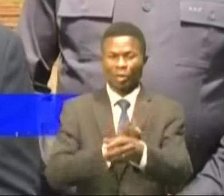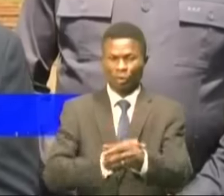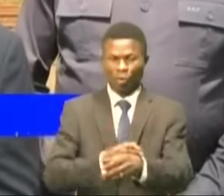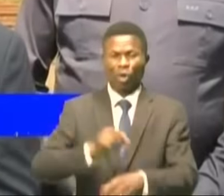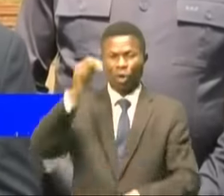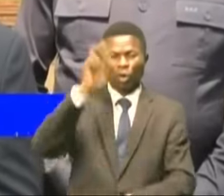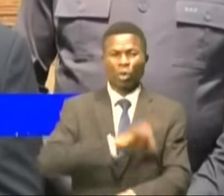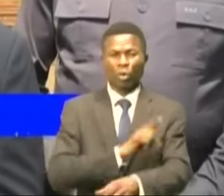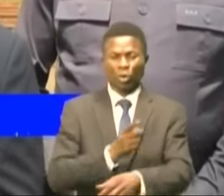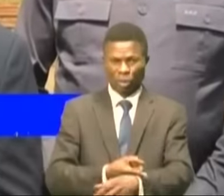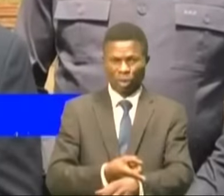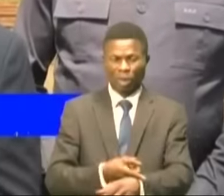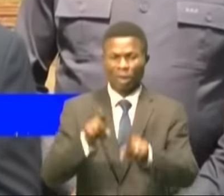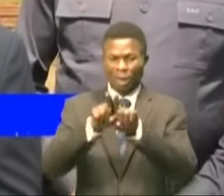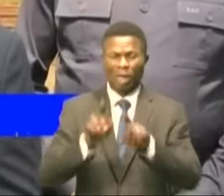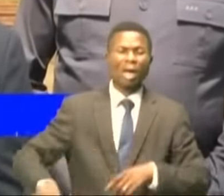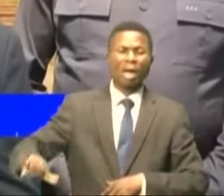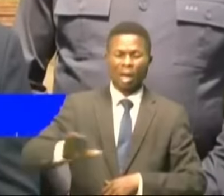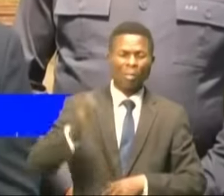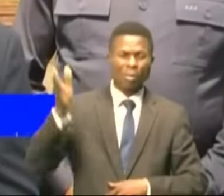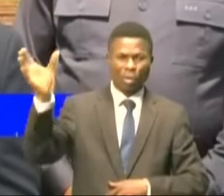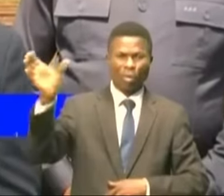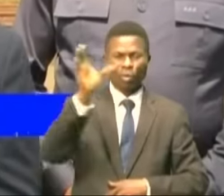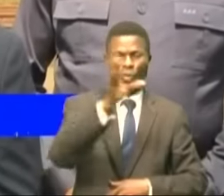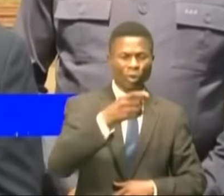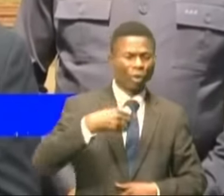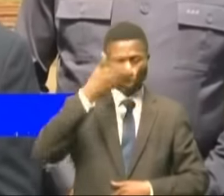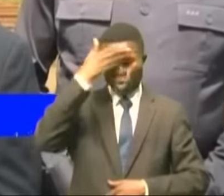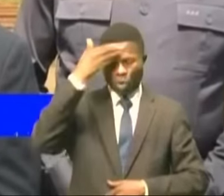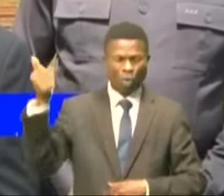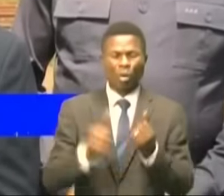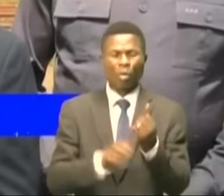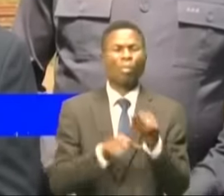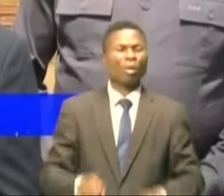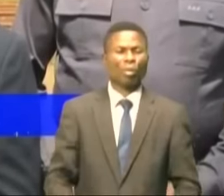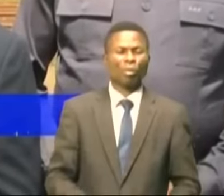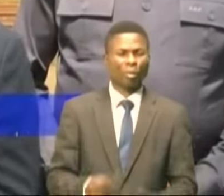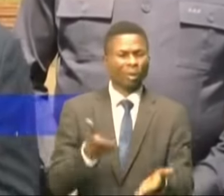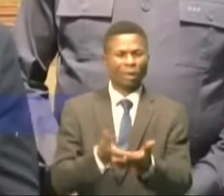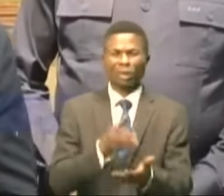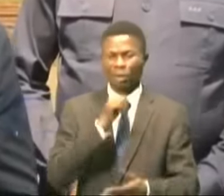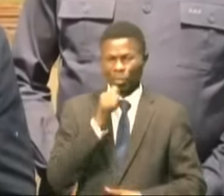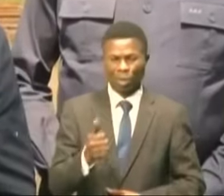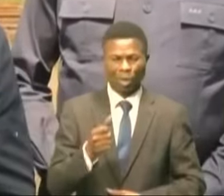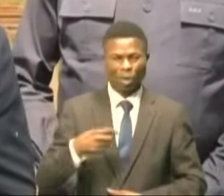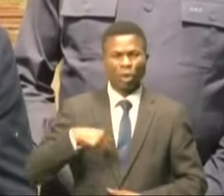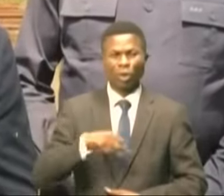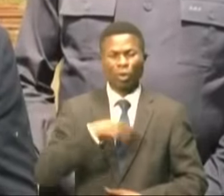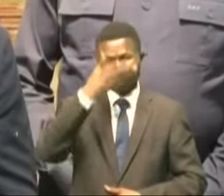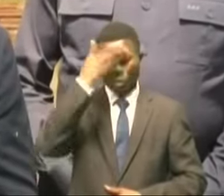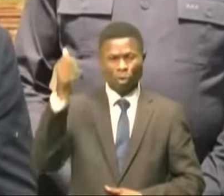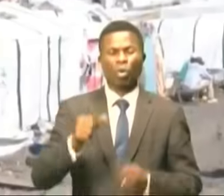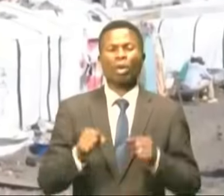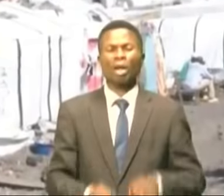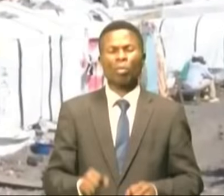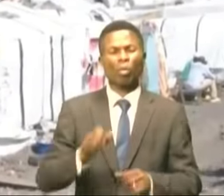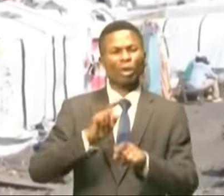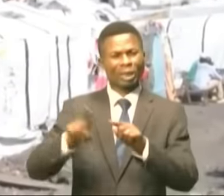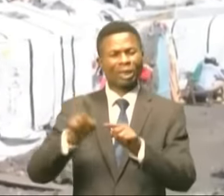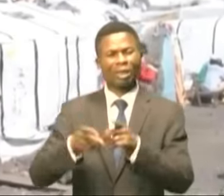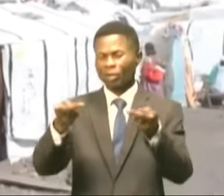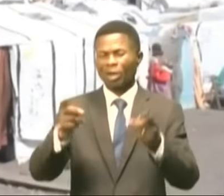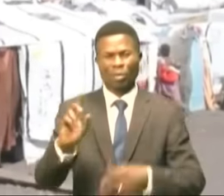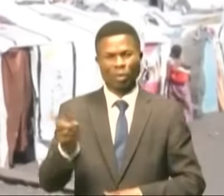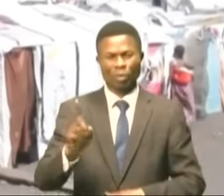mais il y en aura partout ailleurs parce que nous ne pouvons pas oublier les morts de Kishishe. Nous ne pouvons pas oublier les morts de Kakobo là. Peu avant,